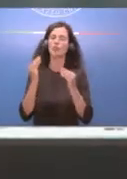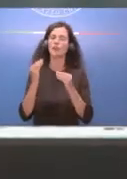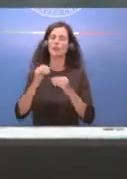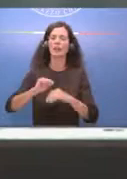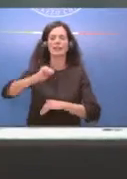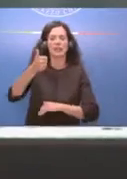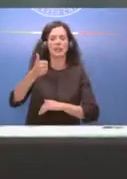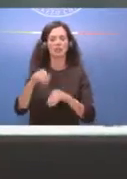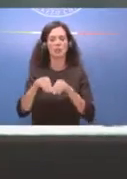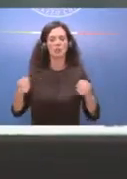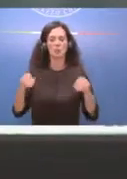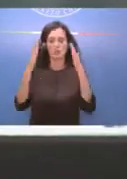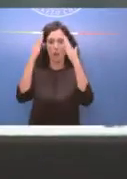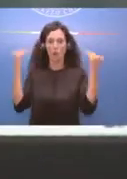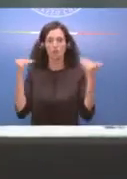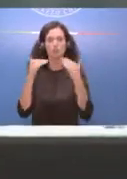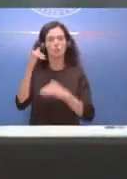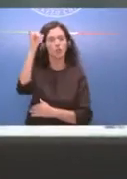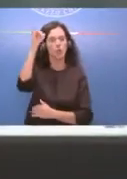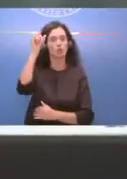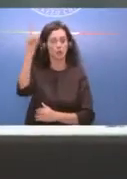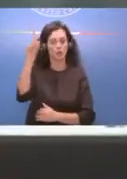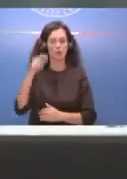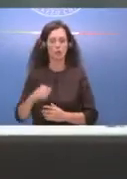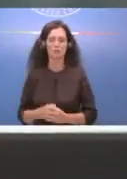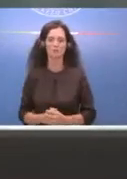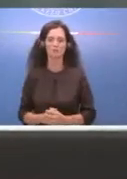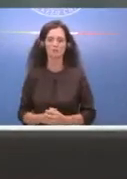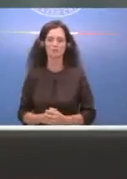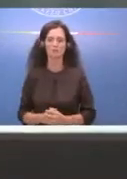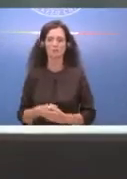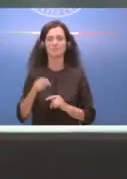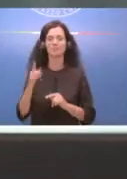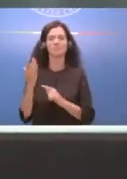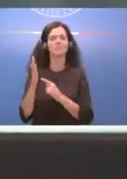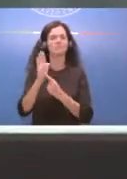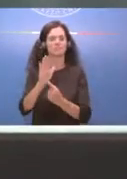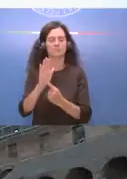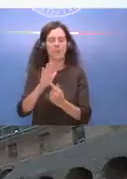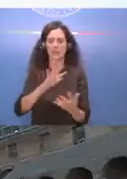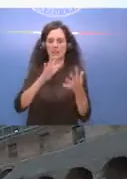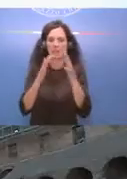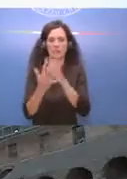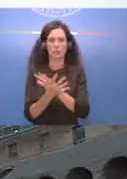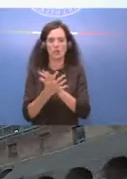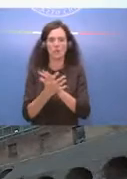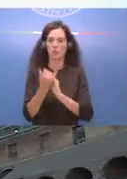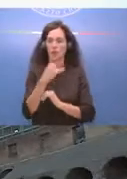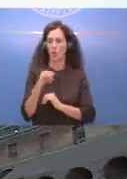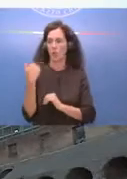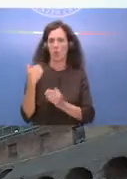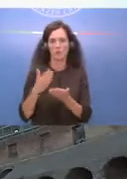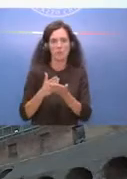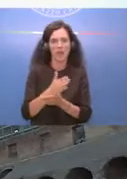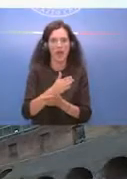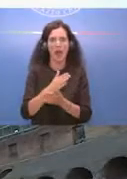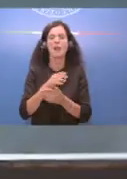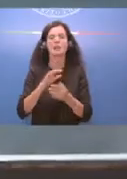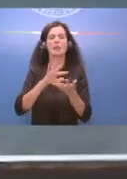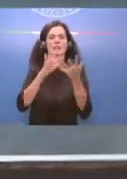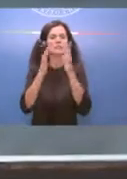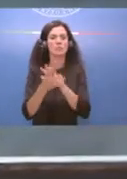transformation osé museo during this last years mister president rex